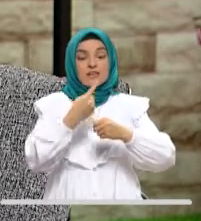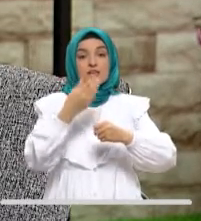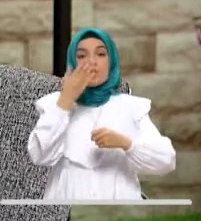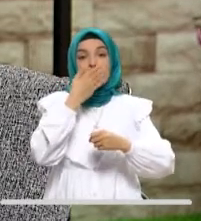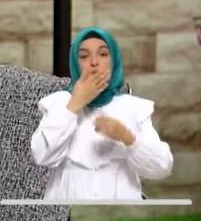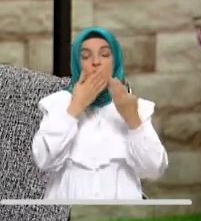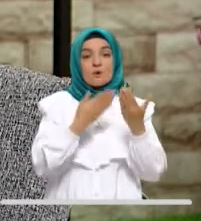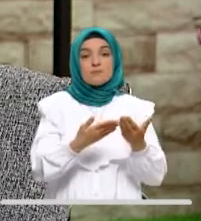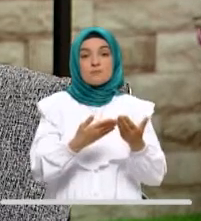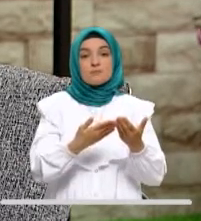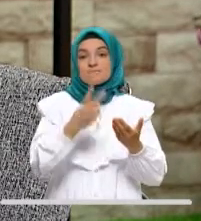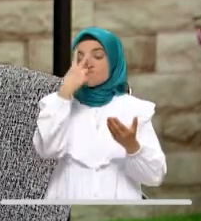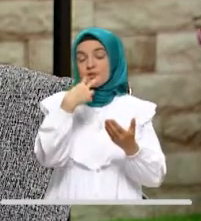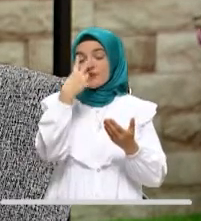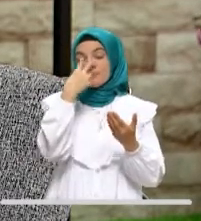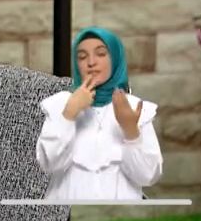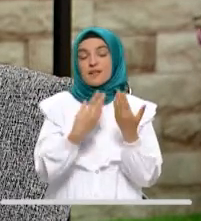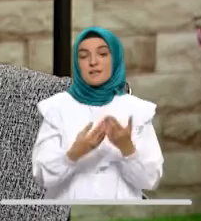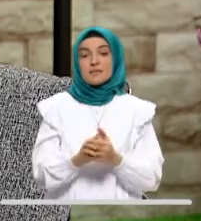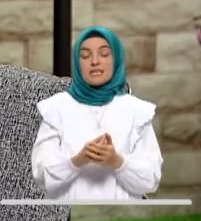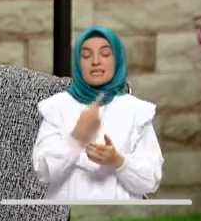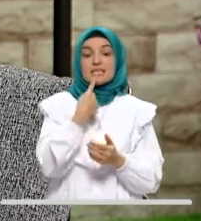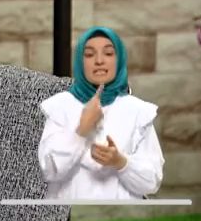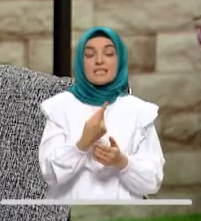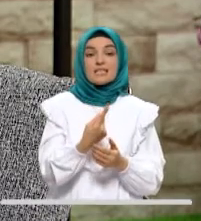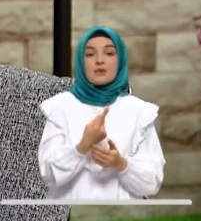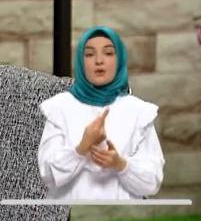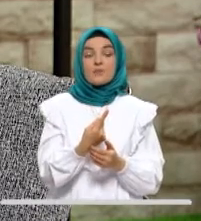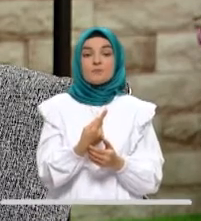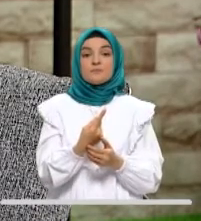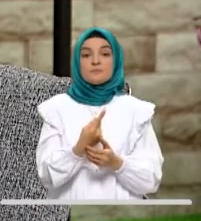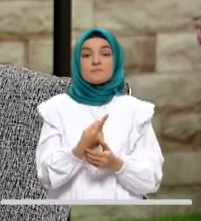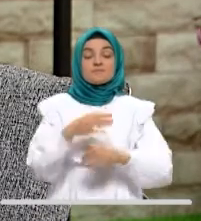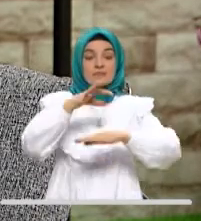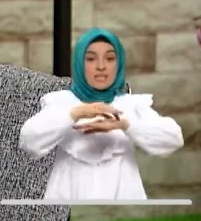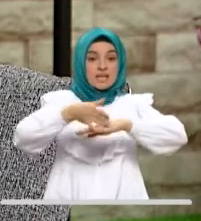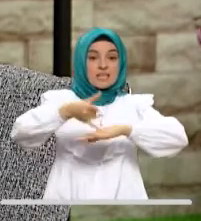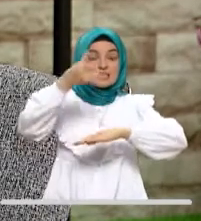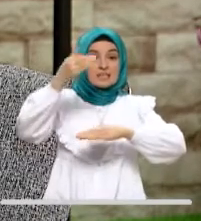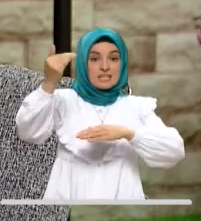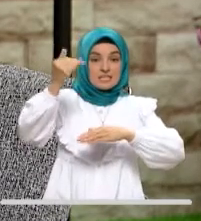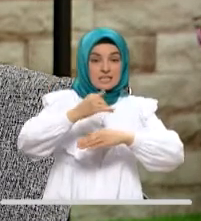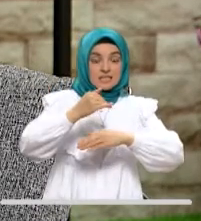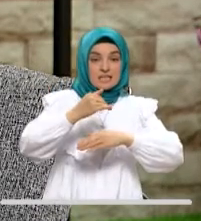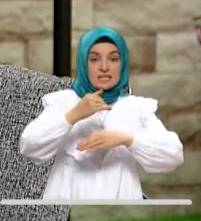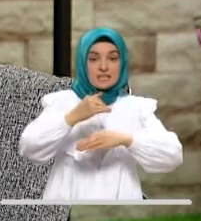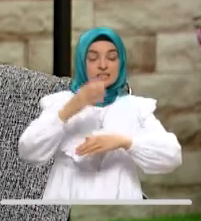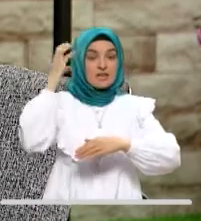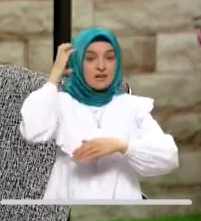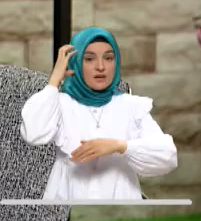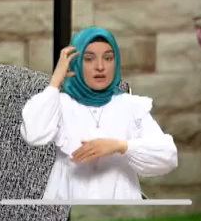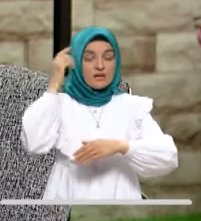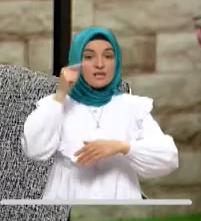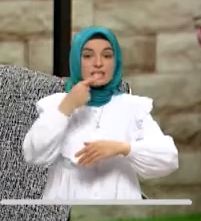yemin etsek. Bakın ne diyor. Darüşşifa'ya gelince yani hastaneye gelince Müşar-ı İleyha vakıfa hazretleri